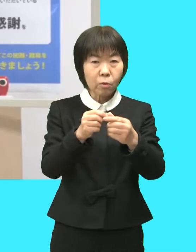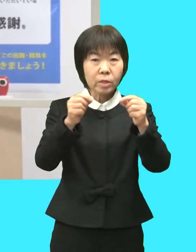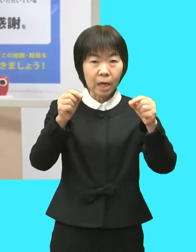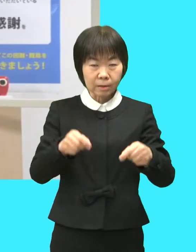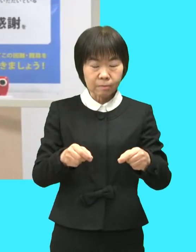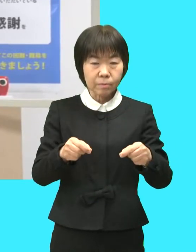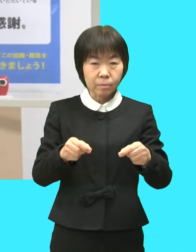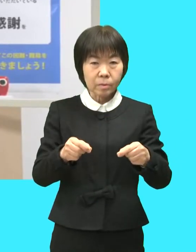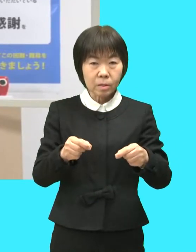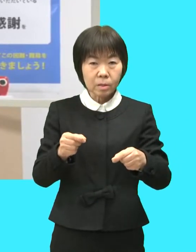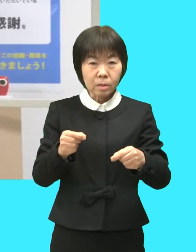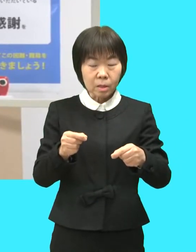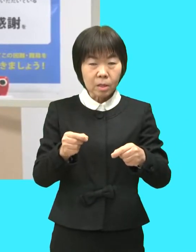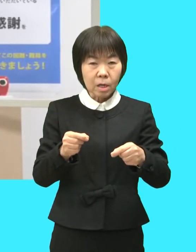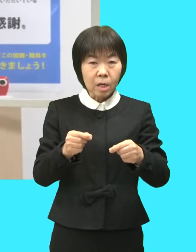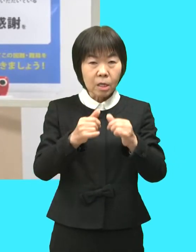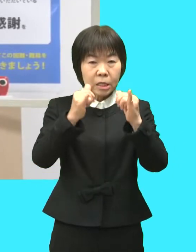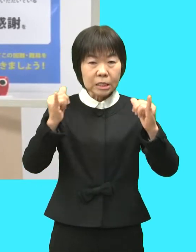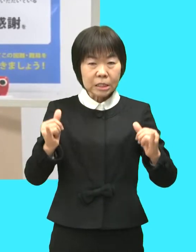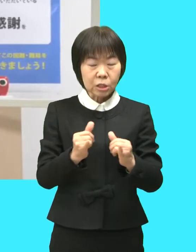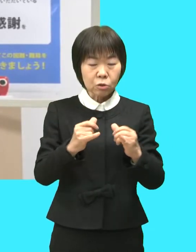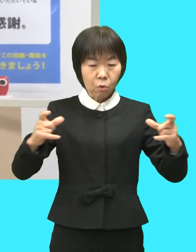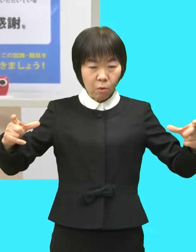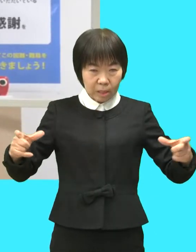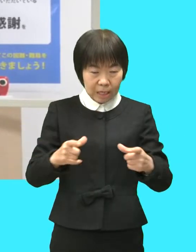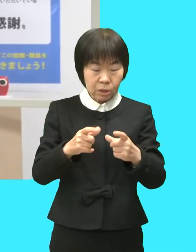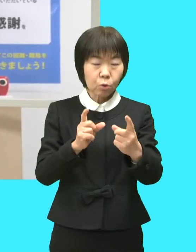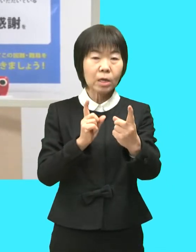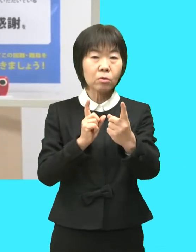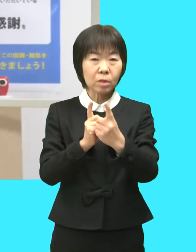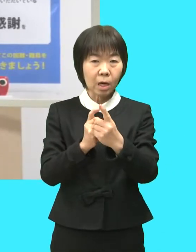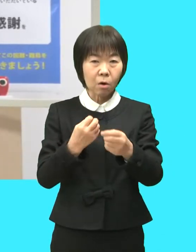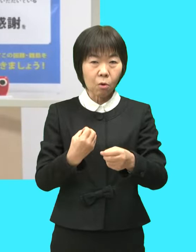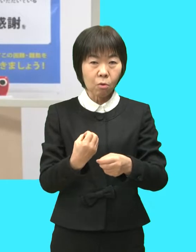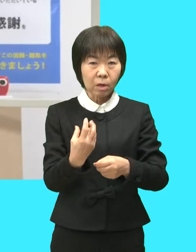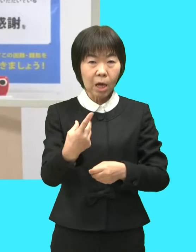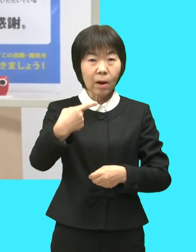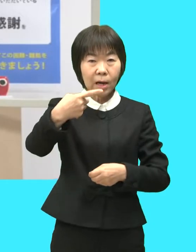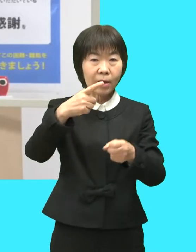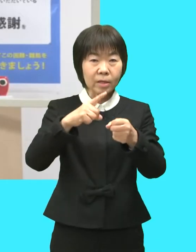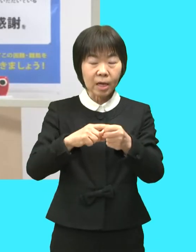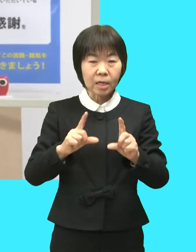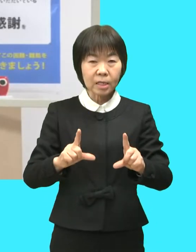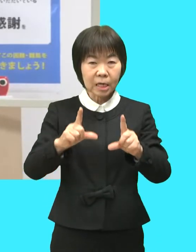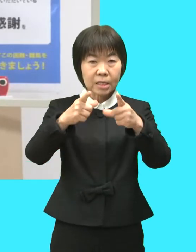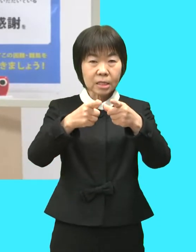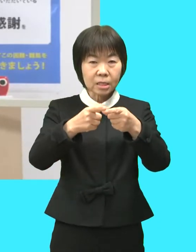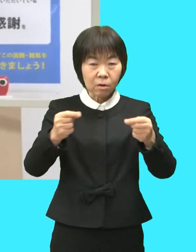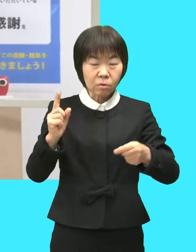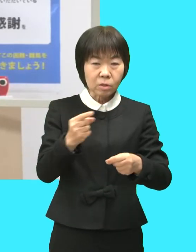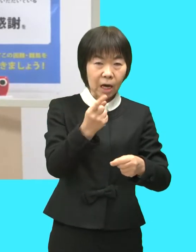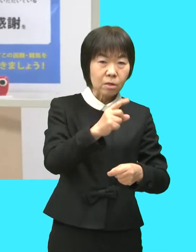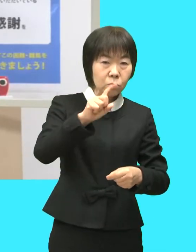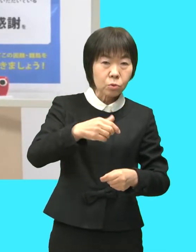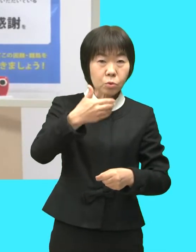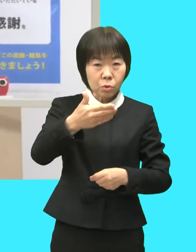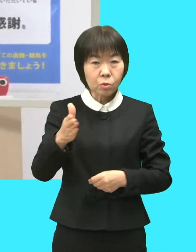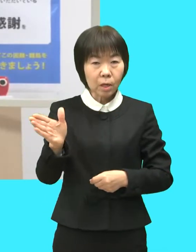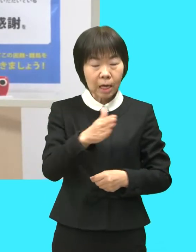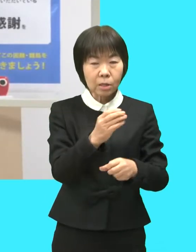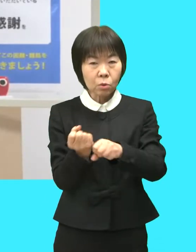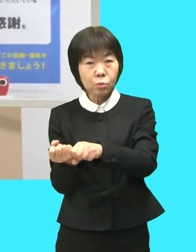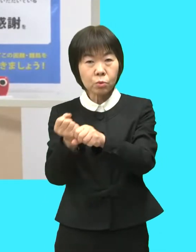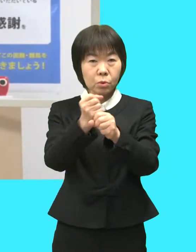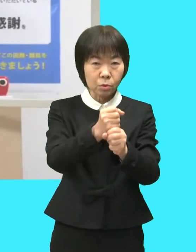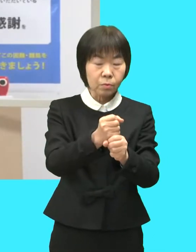に進む人口減少への対応、令和元年東日本台風等災害からの復旧